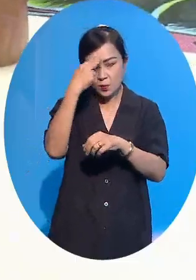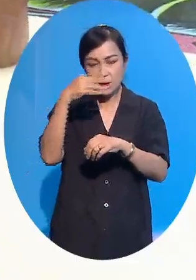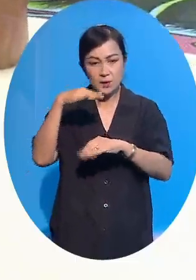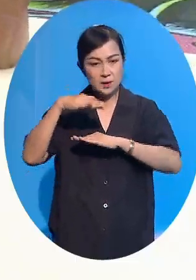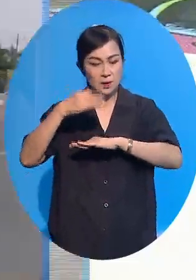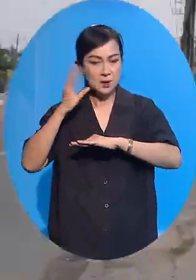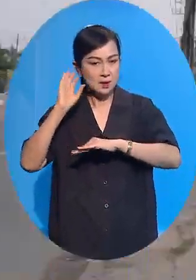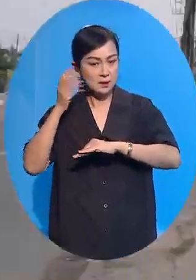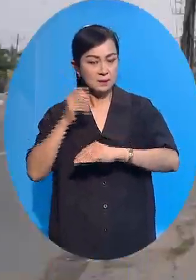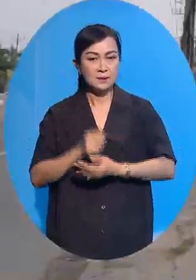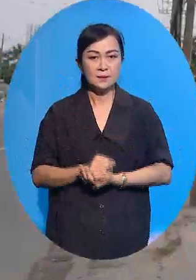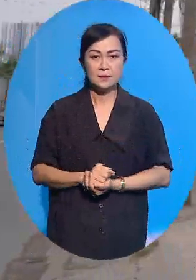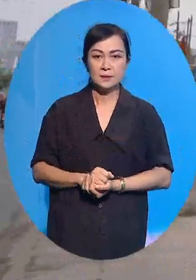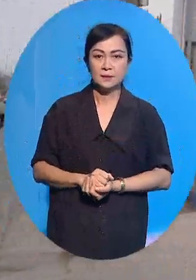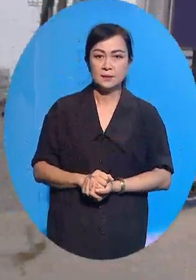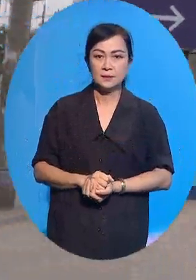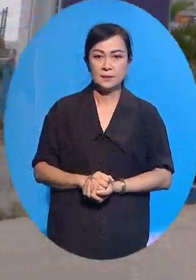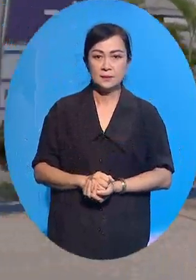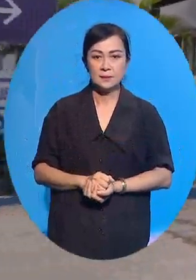giới.